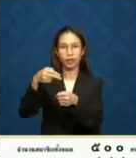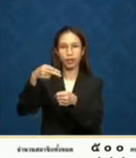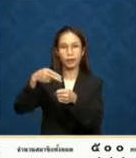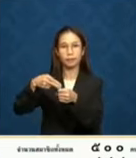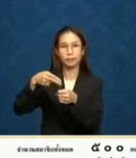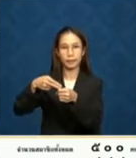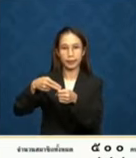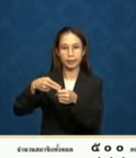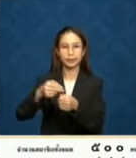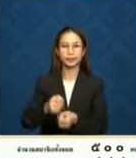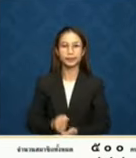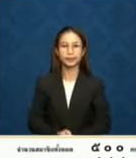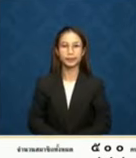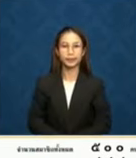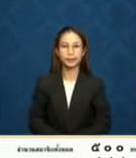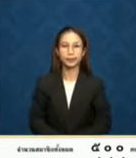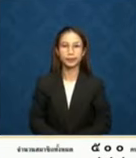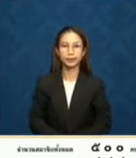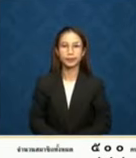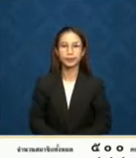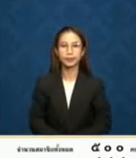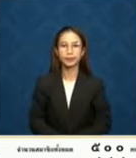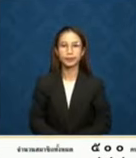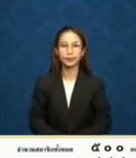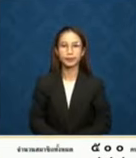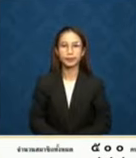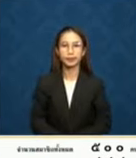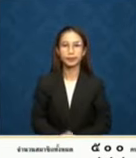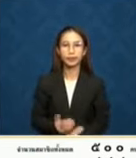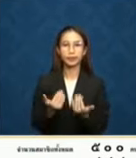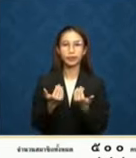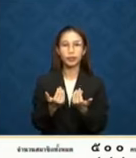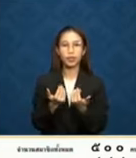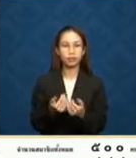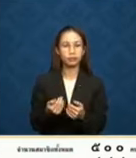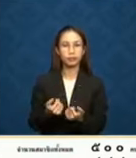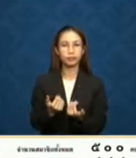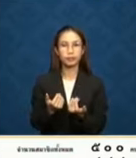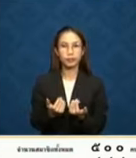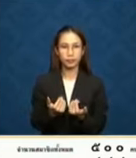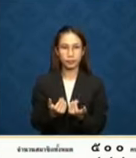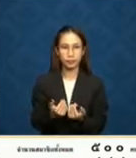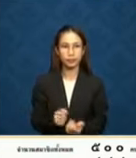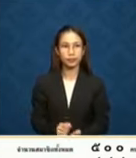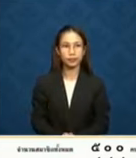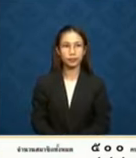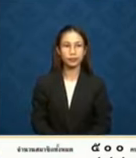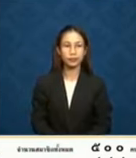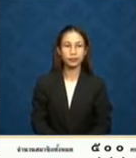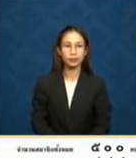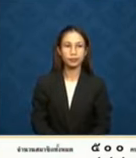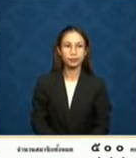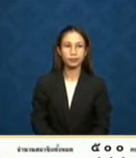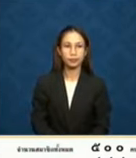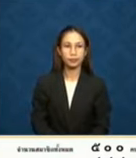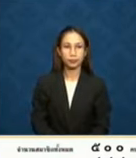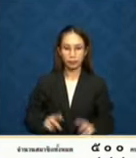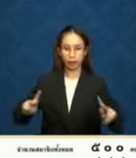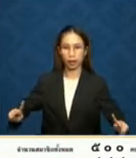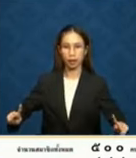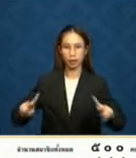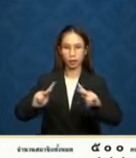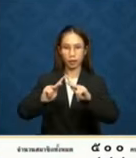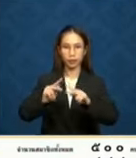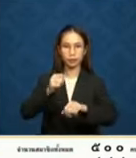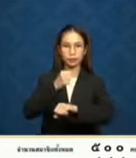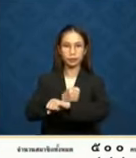ันดาบในปัจจุบันนี้นะครับซึ่งส่งต่างๆตรงนี้ก็แน่นอนครับ ทางกระสวงแ่งงาน